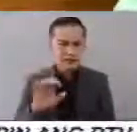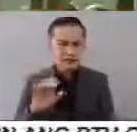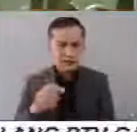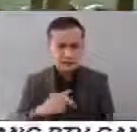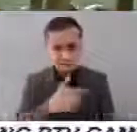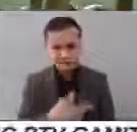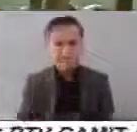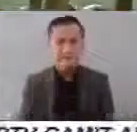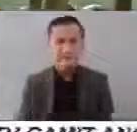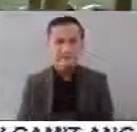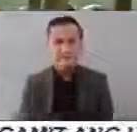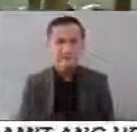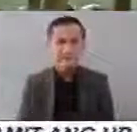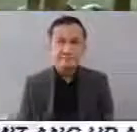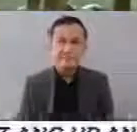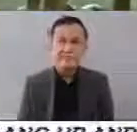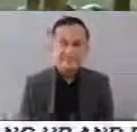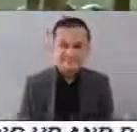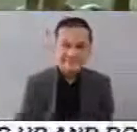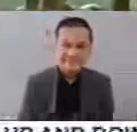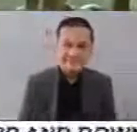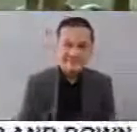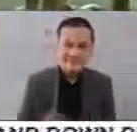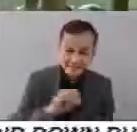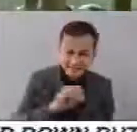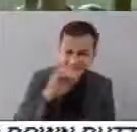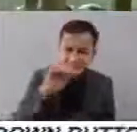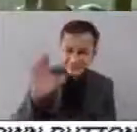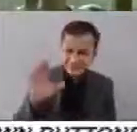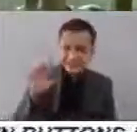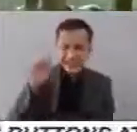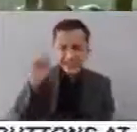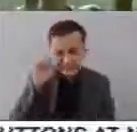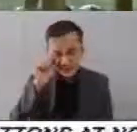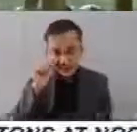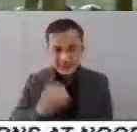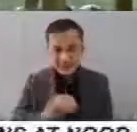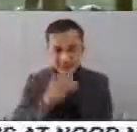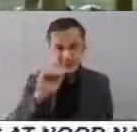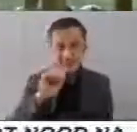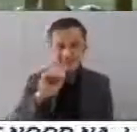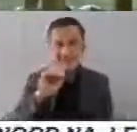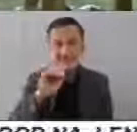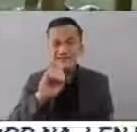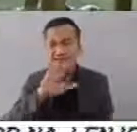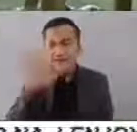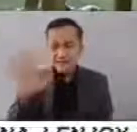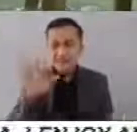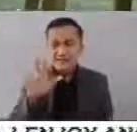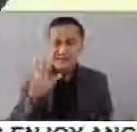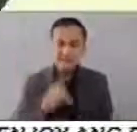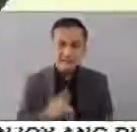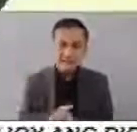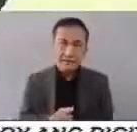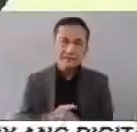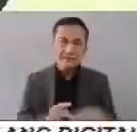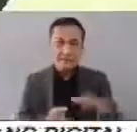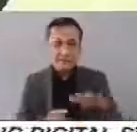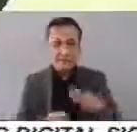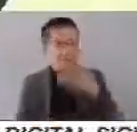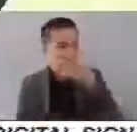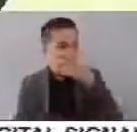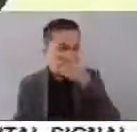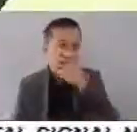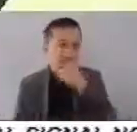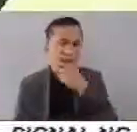Local Government ng ayuda sa kanilang mga pinauwing residente. Ang target, Aljo, ay mabigyan ng trabaho ang